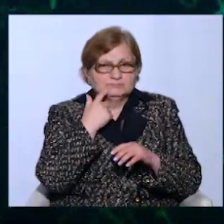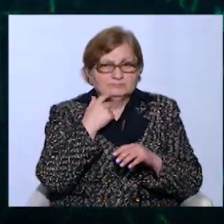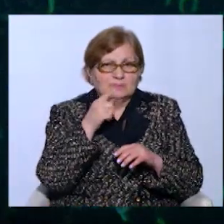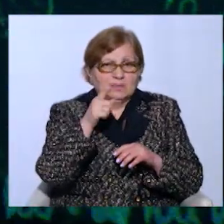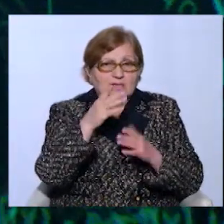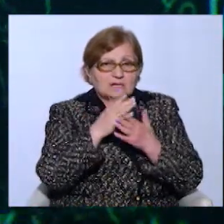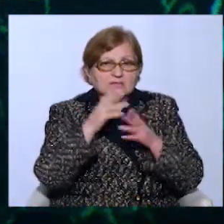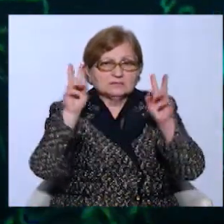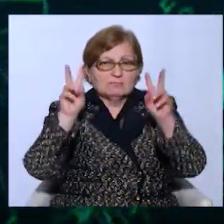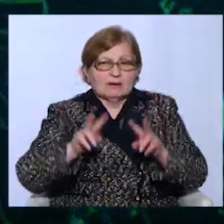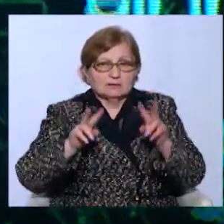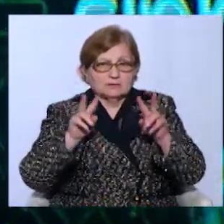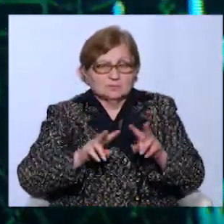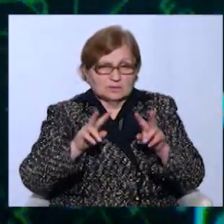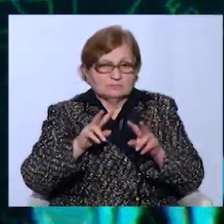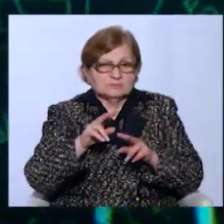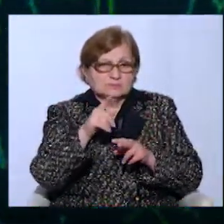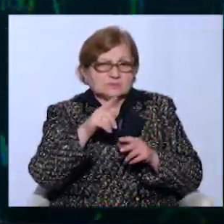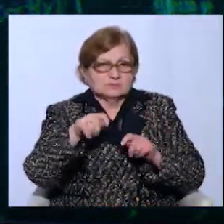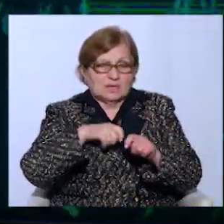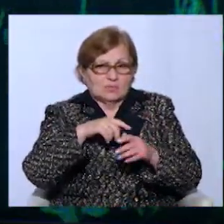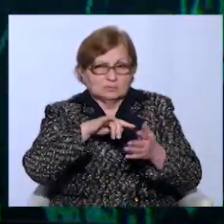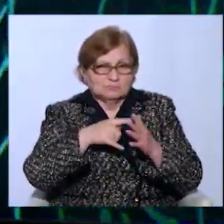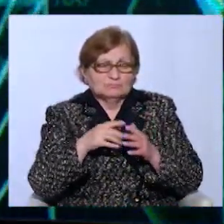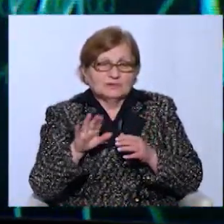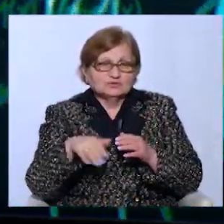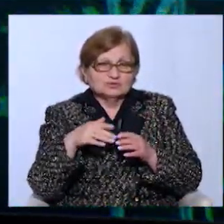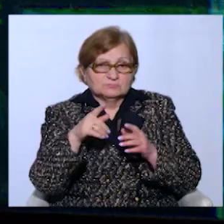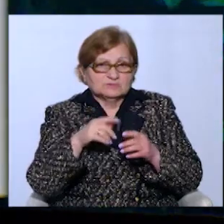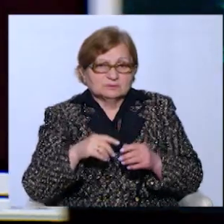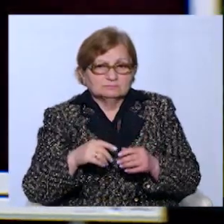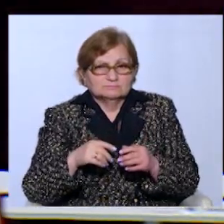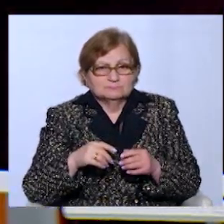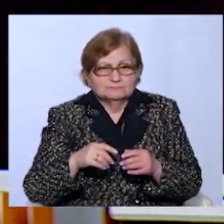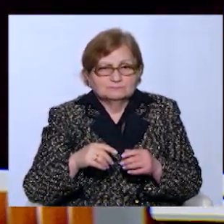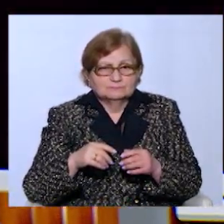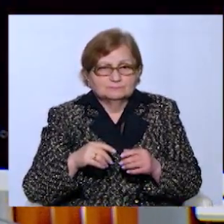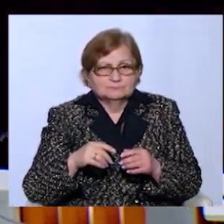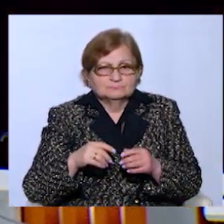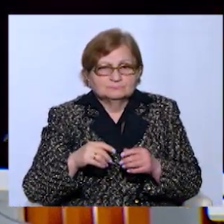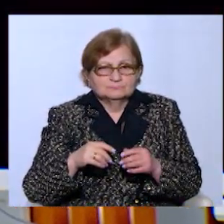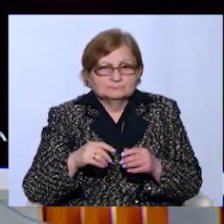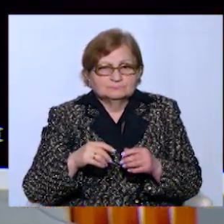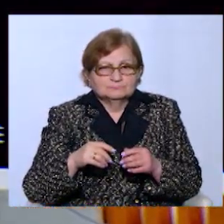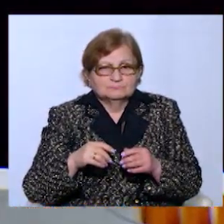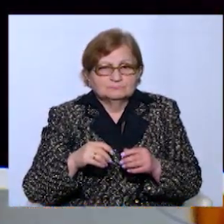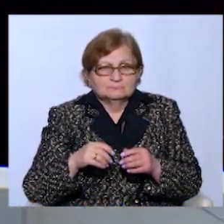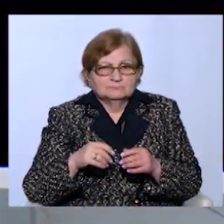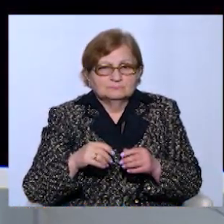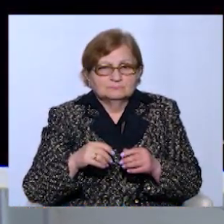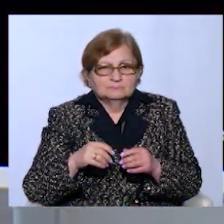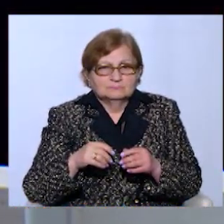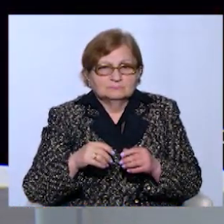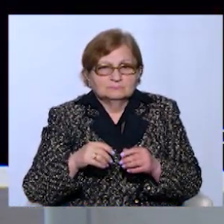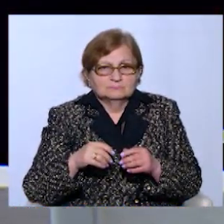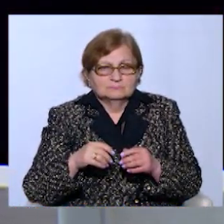პარალელოგრამის დიაგონალის თვისება. აი ახლა გადავდივართ ასე, მოხდათ შემდეგ ფაილზე. ჯერ ესე ადვილად არ გამომდის.